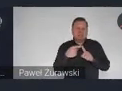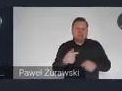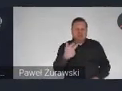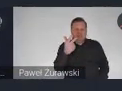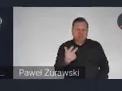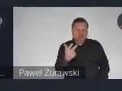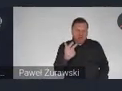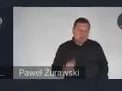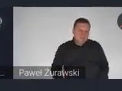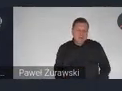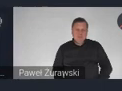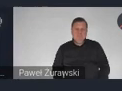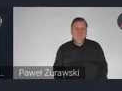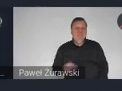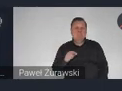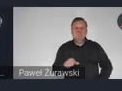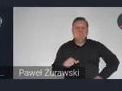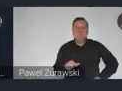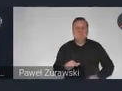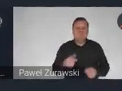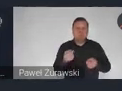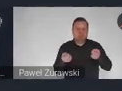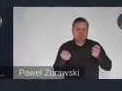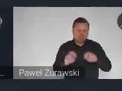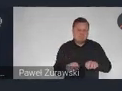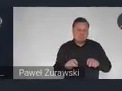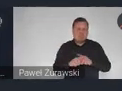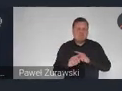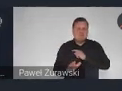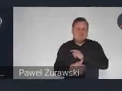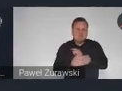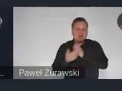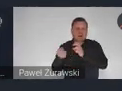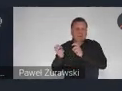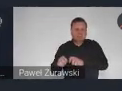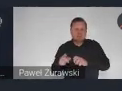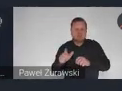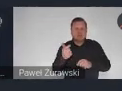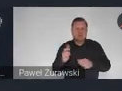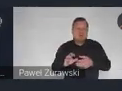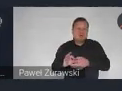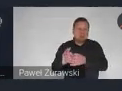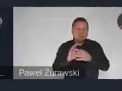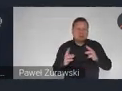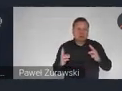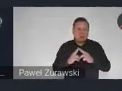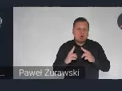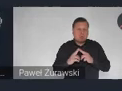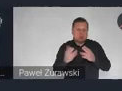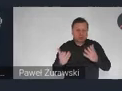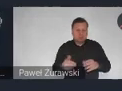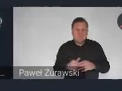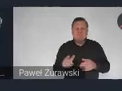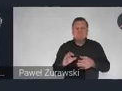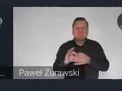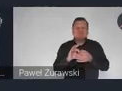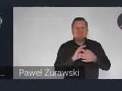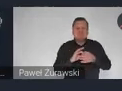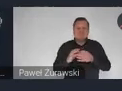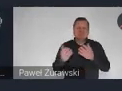dotyczy tworzenia i wspierania tworzenia sieci i porozumień tworzenie sieci i